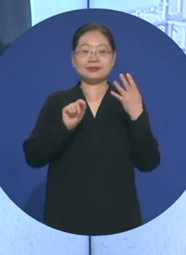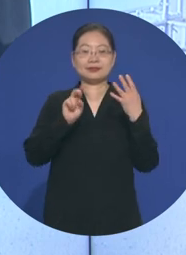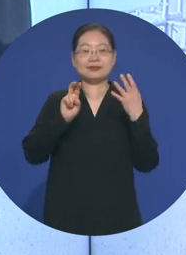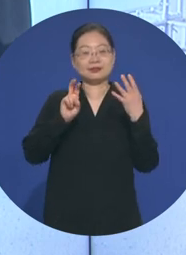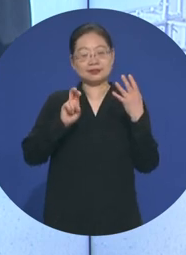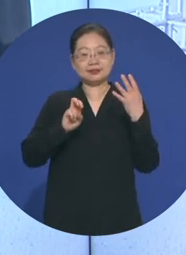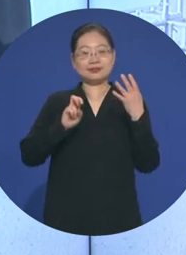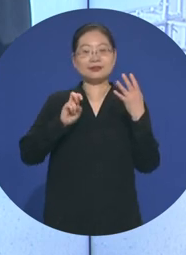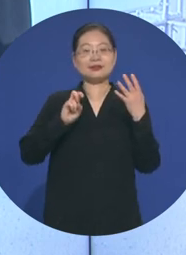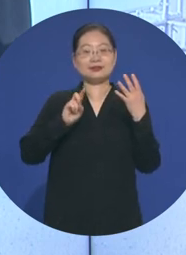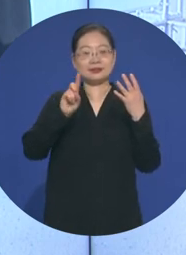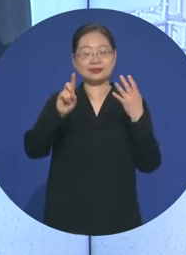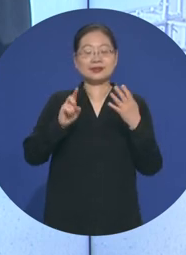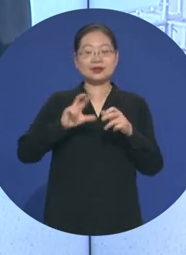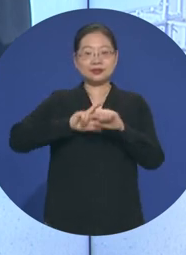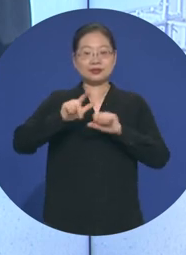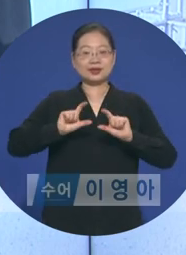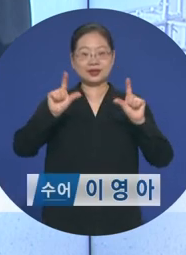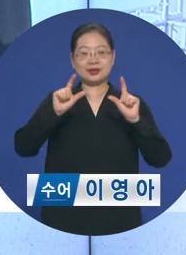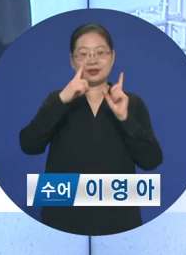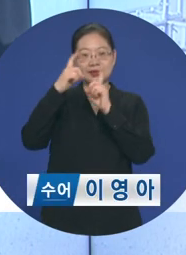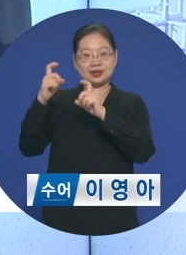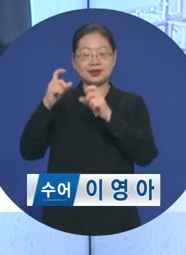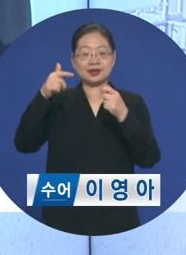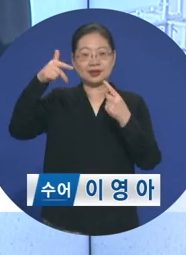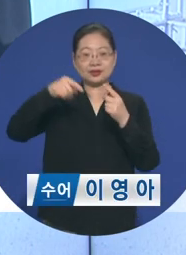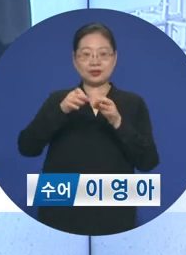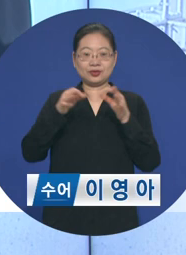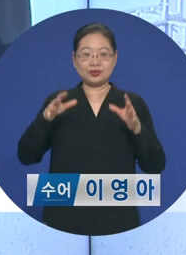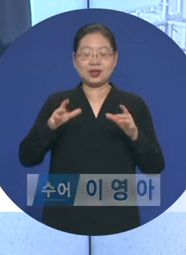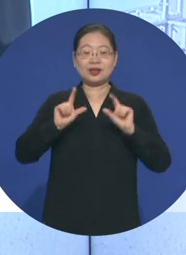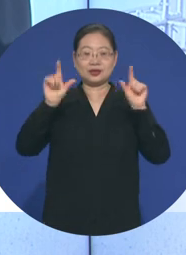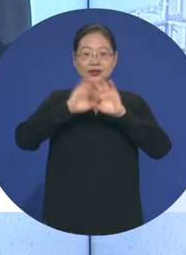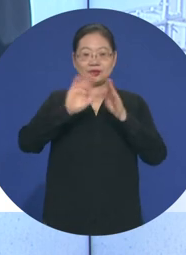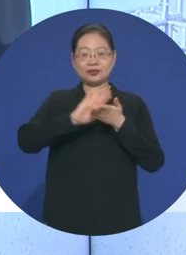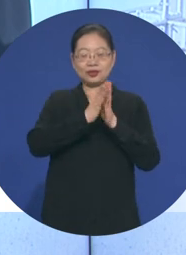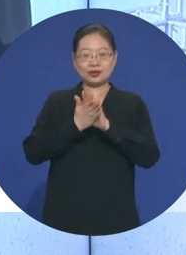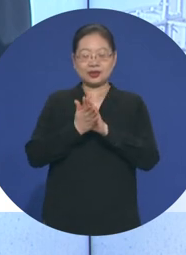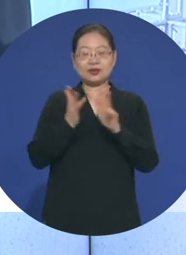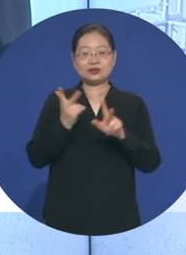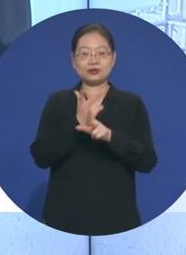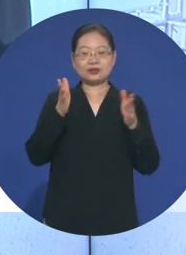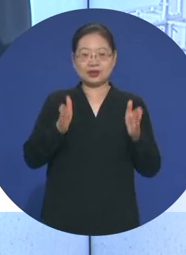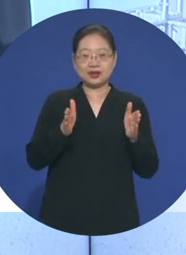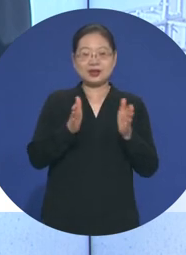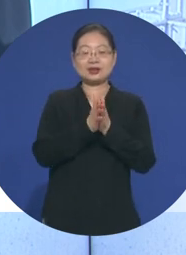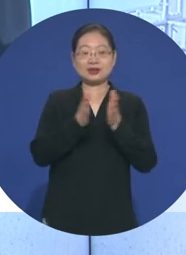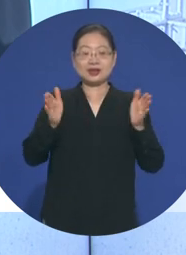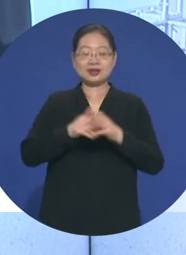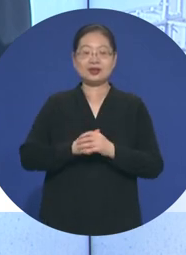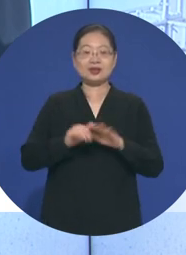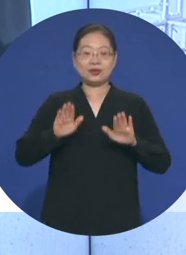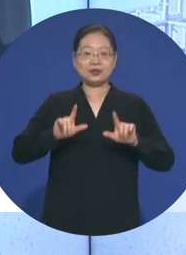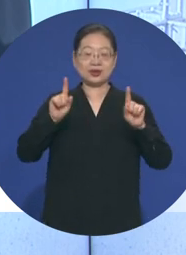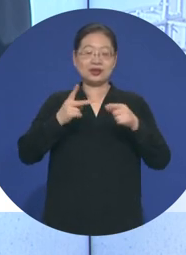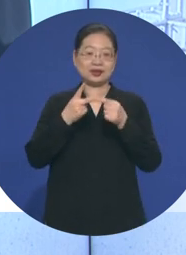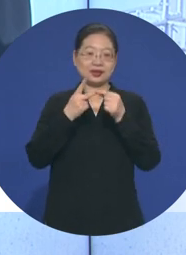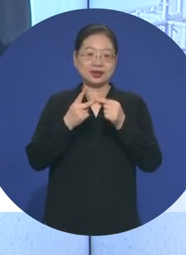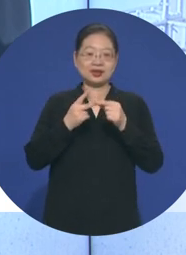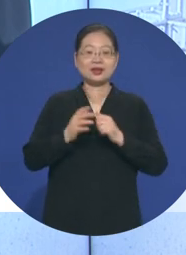4월 22일 지구의 날을 기념해 일주일 동안 경기도 기후변화 주간이 운영됐습니다. 올해는 이 회째를